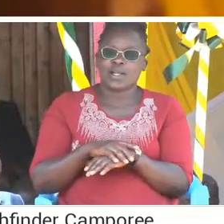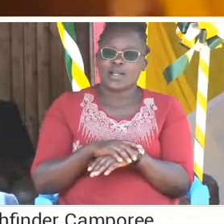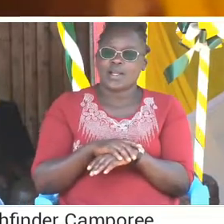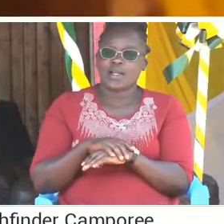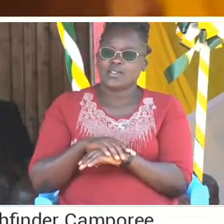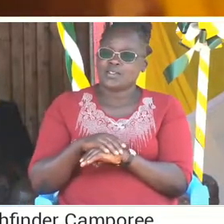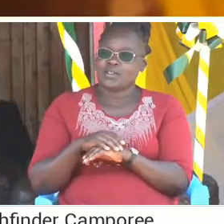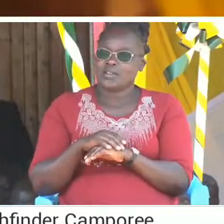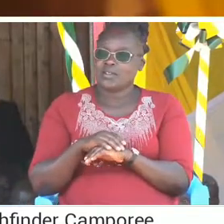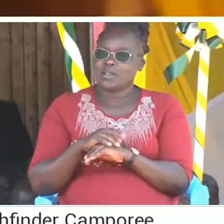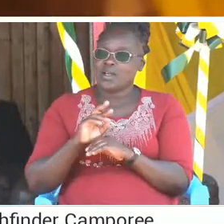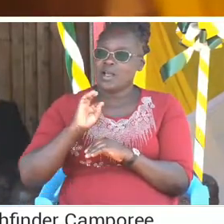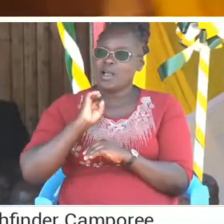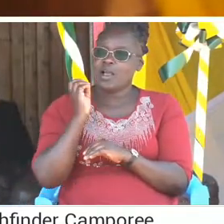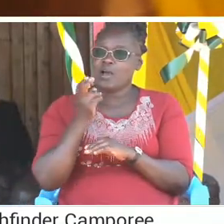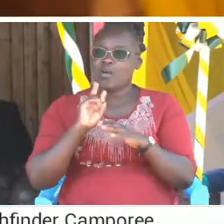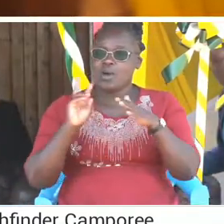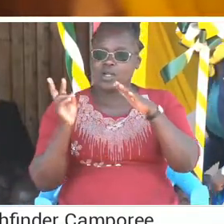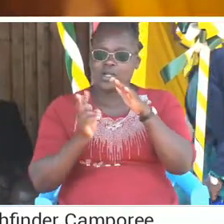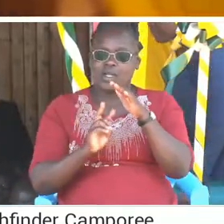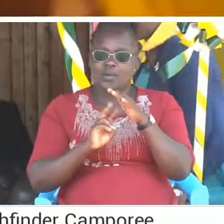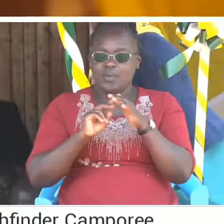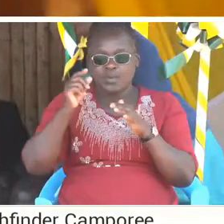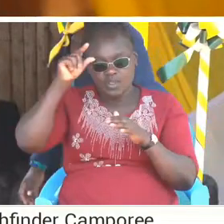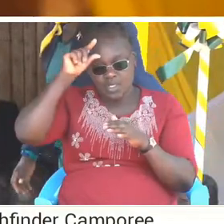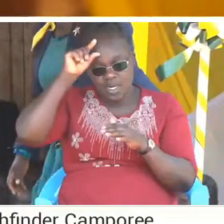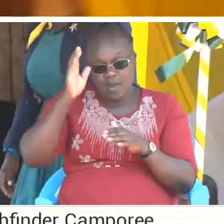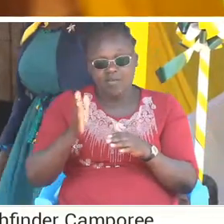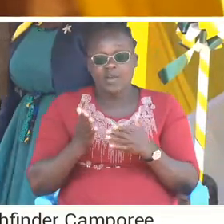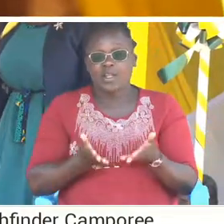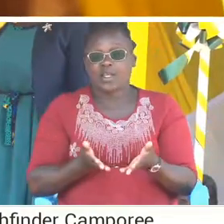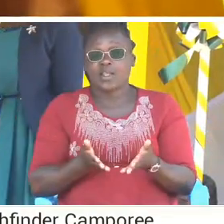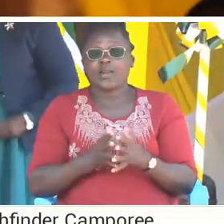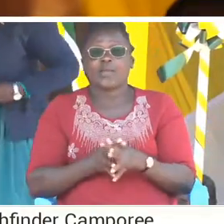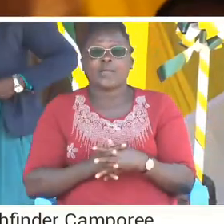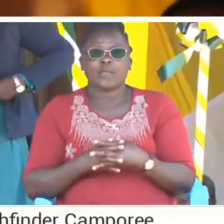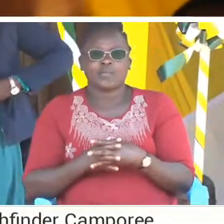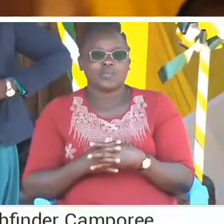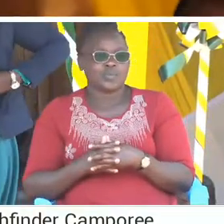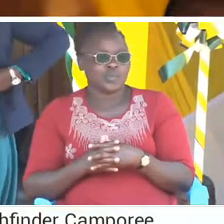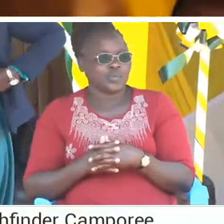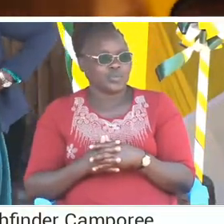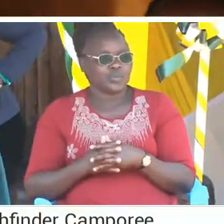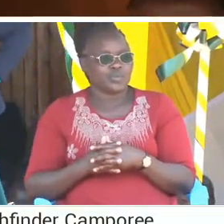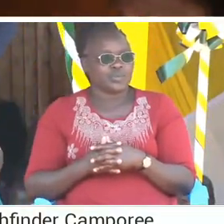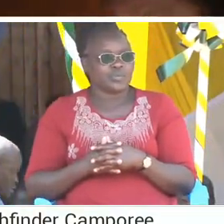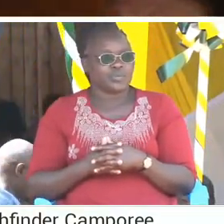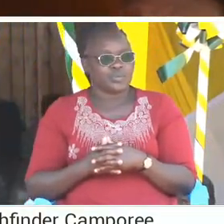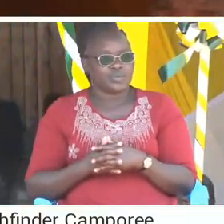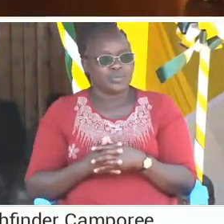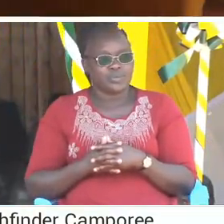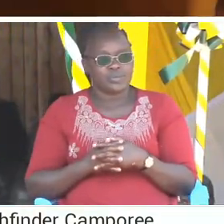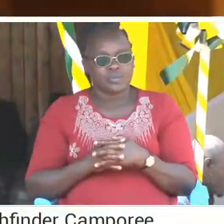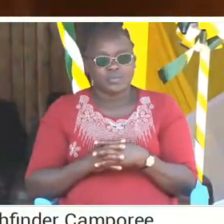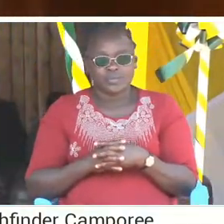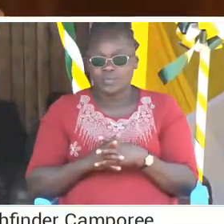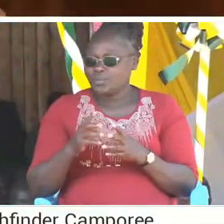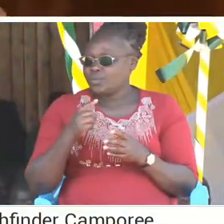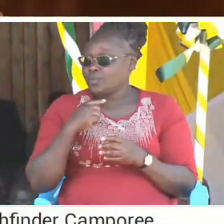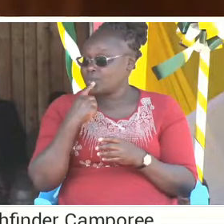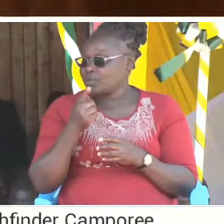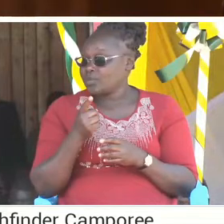mama wetu vile vile ambaye ni deputy governor anayewakilisha governor wetu wa Nandi, ambaye asubuhi ya leo vile